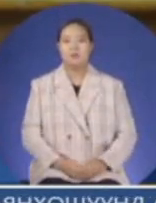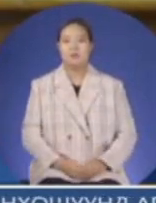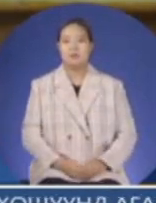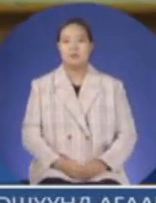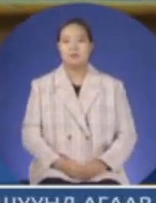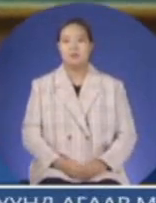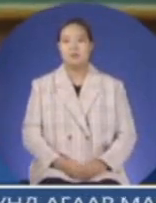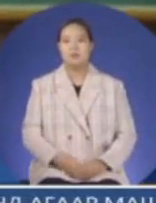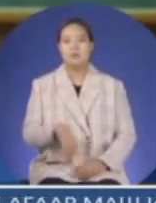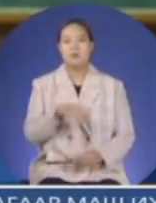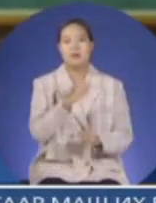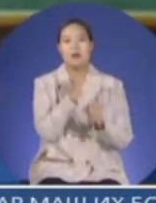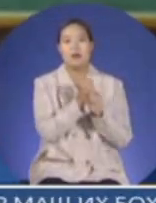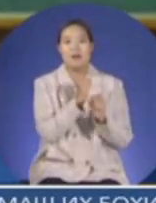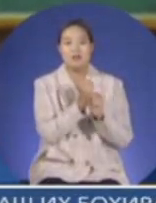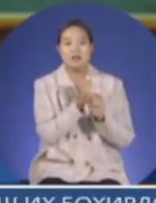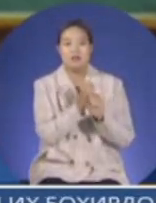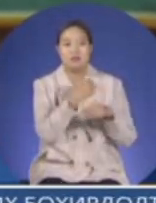За одоо ажиллагаанд байгаа